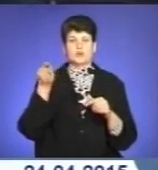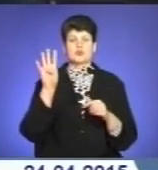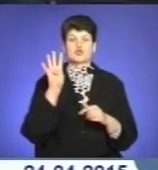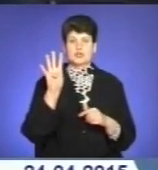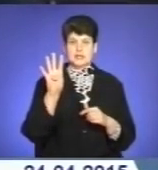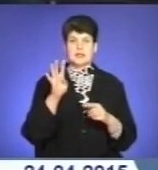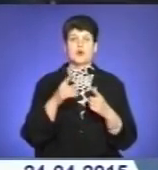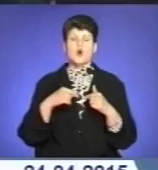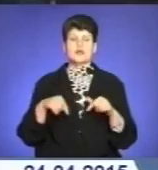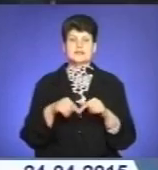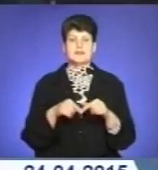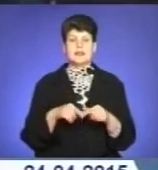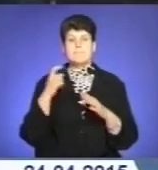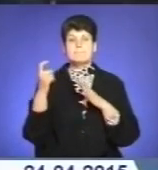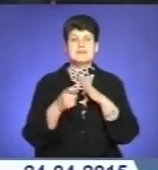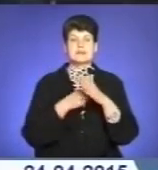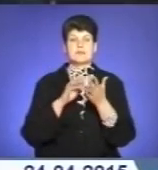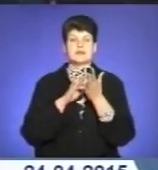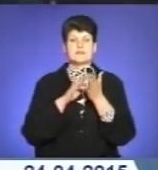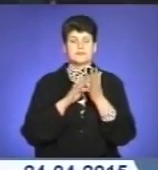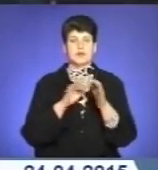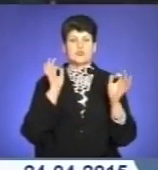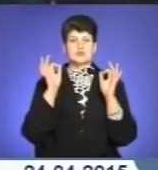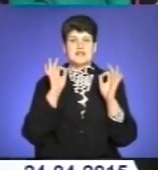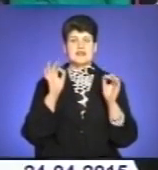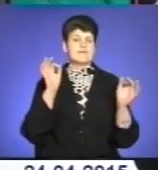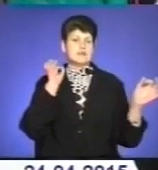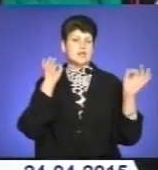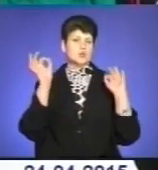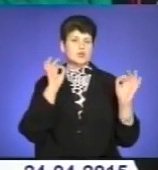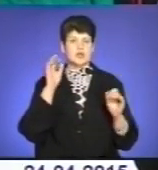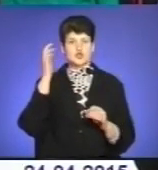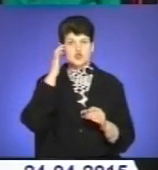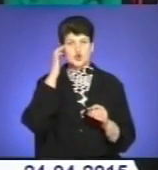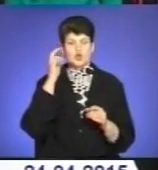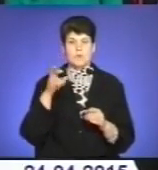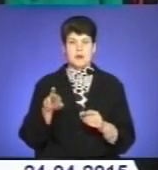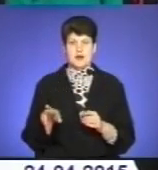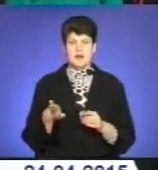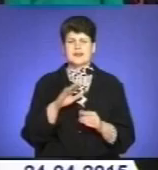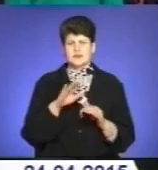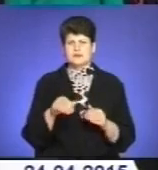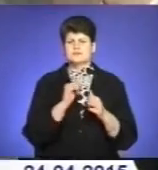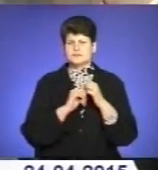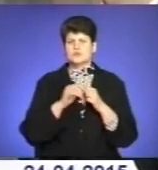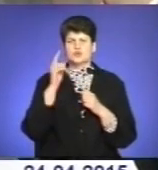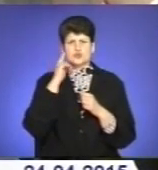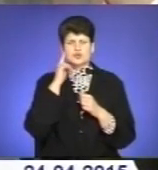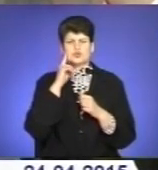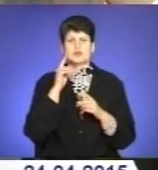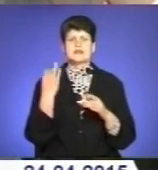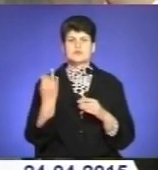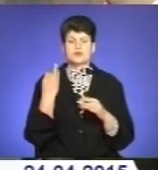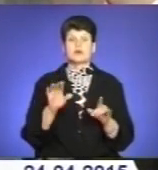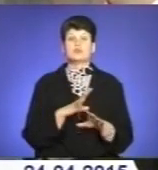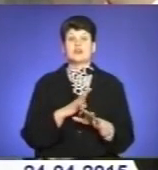організували пізнавальну екскурсію у музеї відлуння Чорнобиля. Учні вже не раз чули історію, яка сталася у день вибуху. Та сьогодні